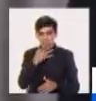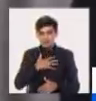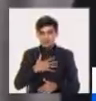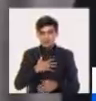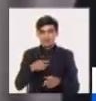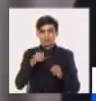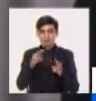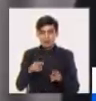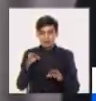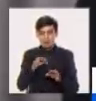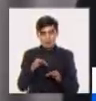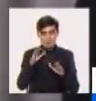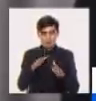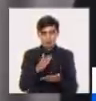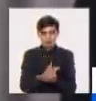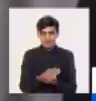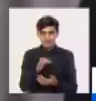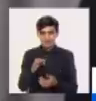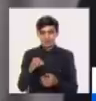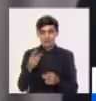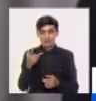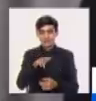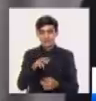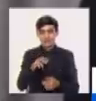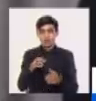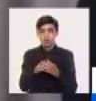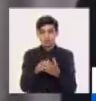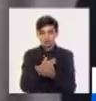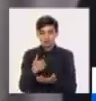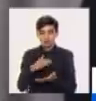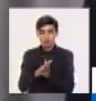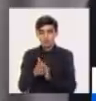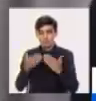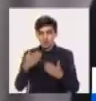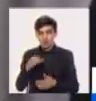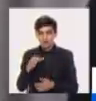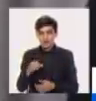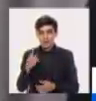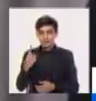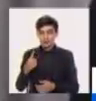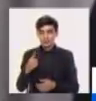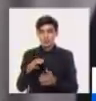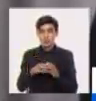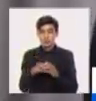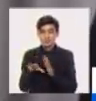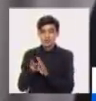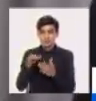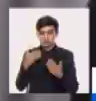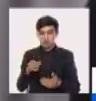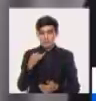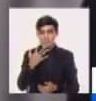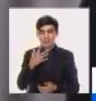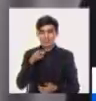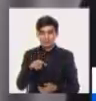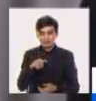концентраторларын өндіретін беделді үш компаниямен келіссөз жүргізіп, соның біреуін таңдады. 5